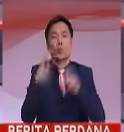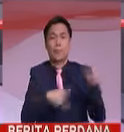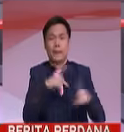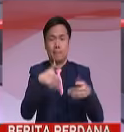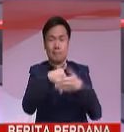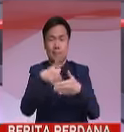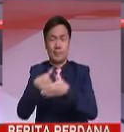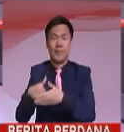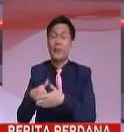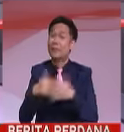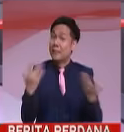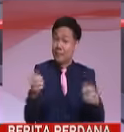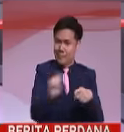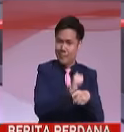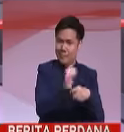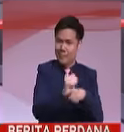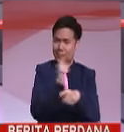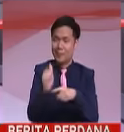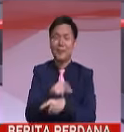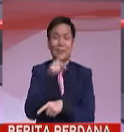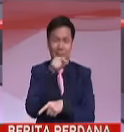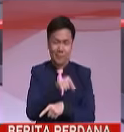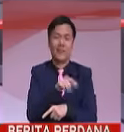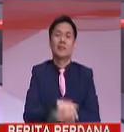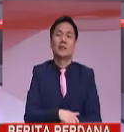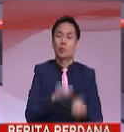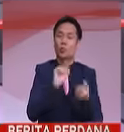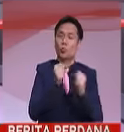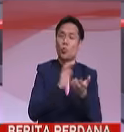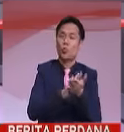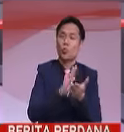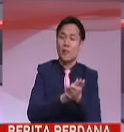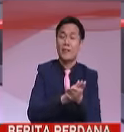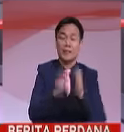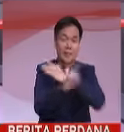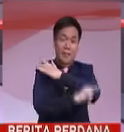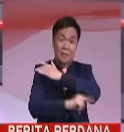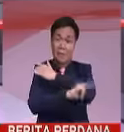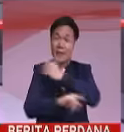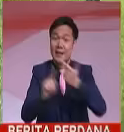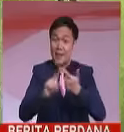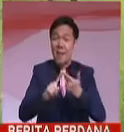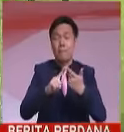kebanyakannya produk daripada sekolah sukanegeri dan pusat latihan